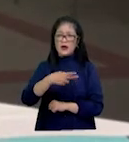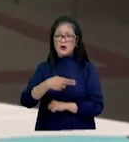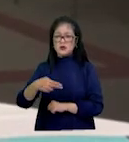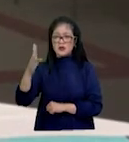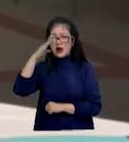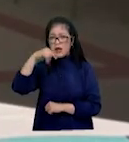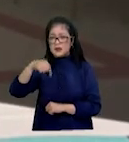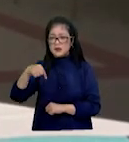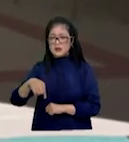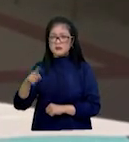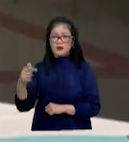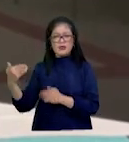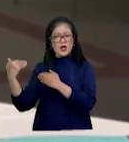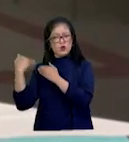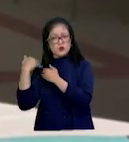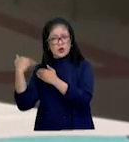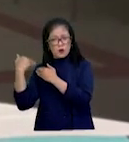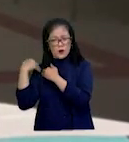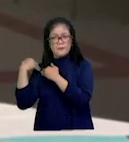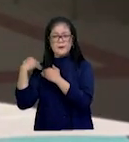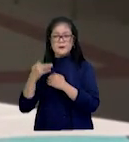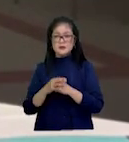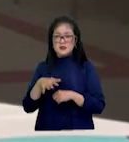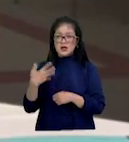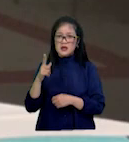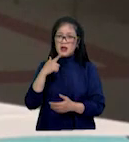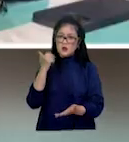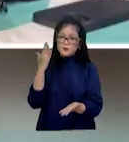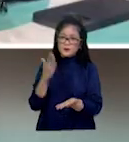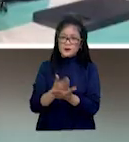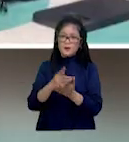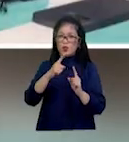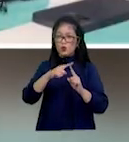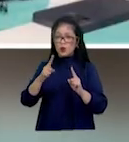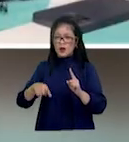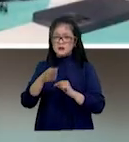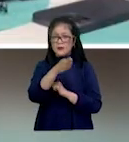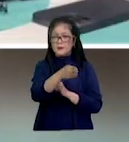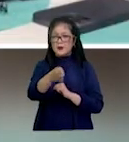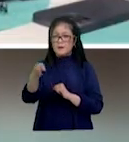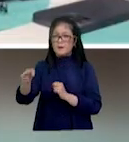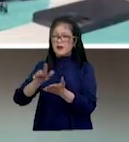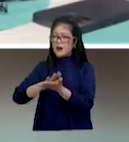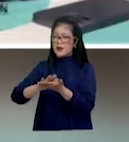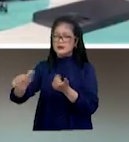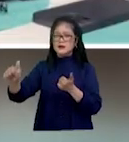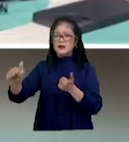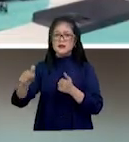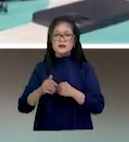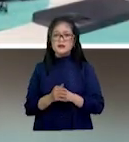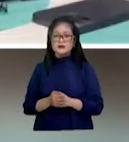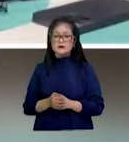ya tanggung jawab. Ya, saya harus memastikan penugasan ini bisa berjalan dengan baik.